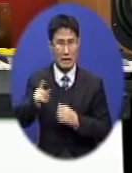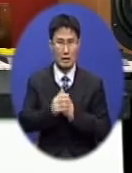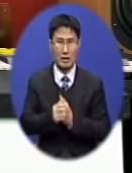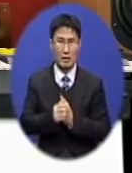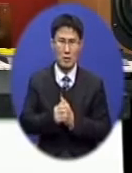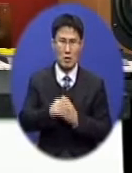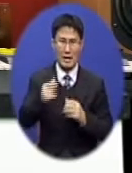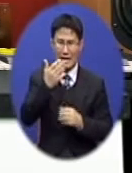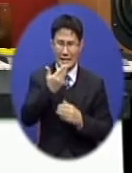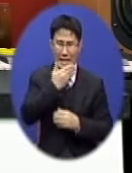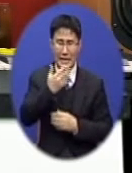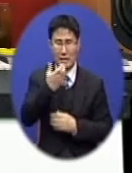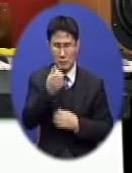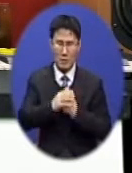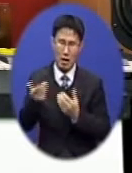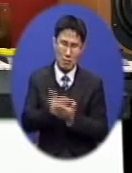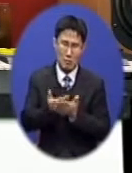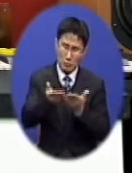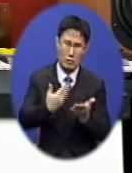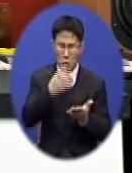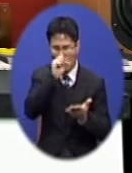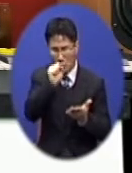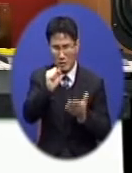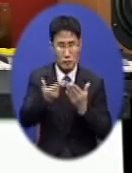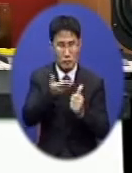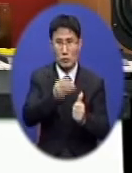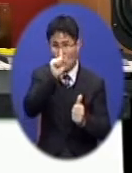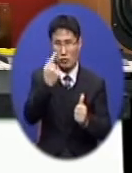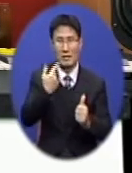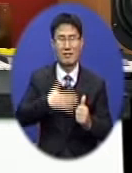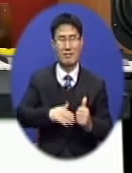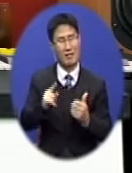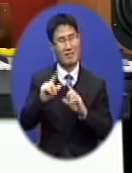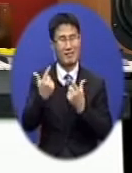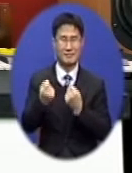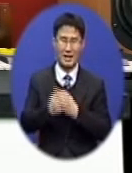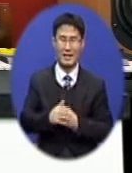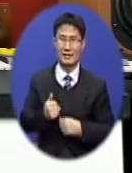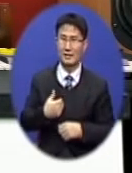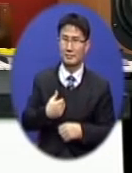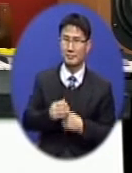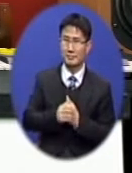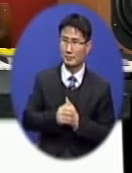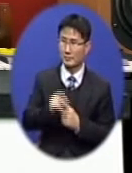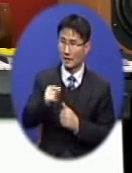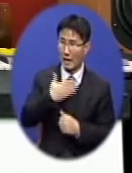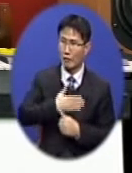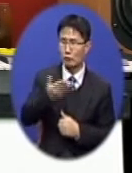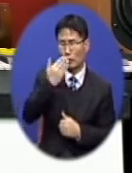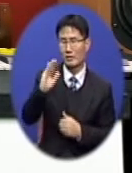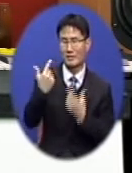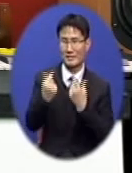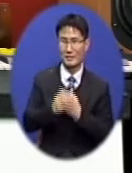개 이렇게 많이 드리면 좋은 줄 알았거든요. 그게 좋은 게 아닌가요? 그러니까요. 네. 예, 다음부터는 진짜 딱 네. 그렇게 알고 먹어야 될